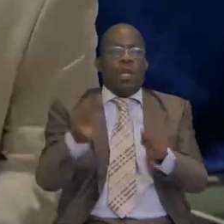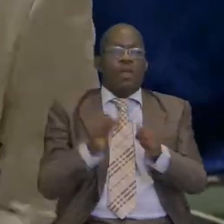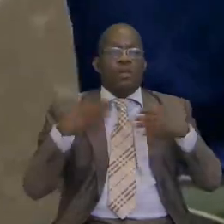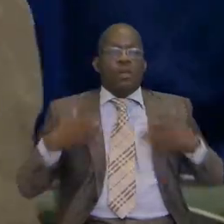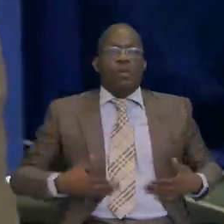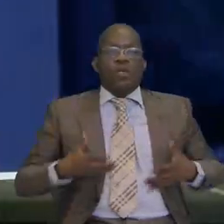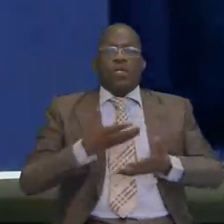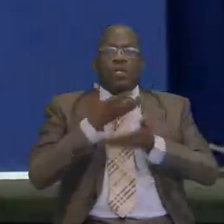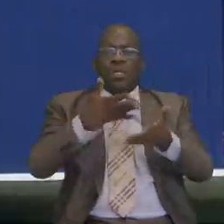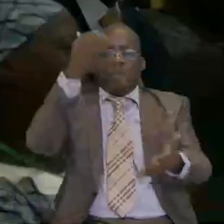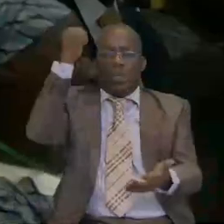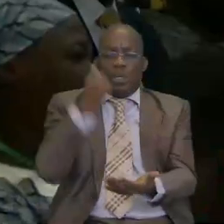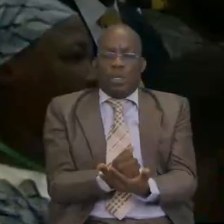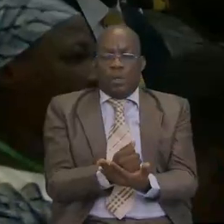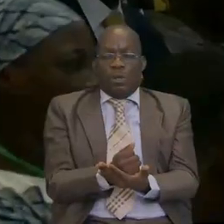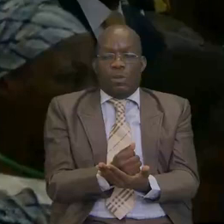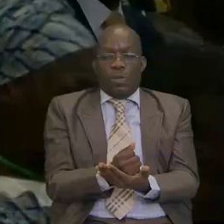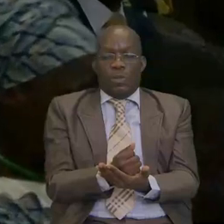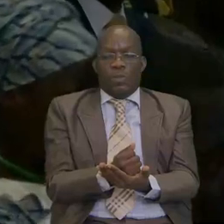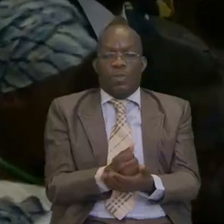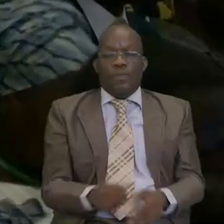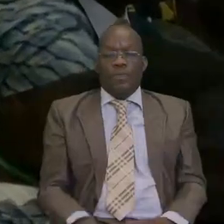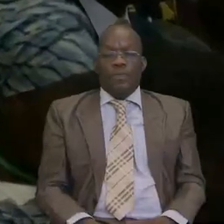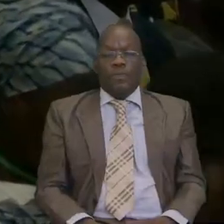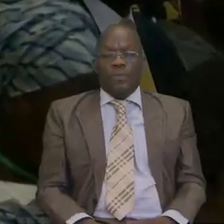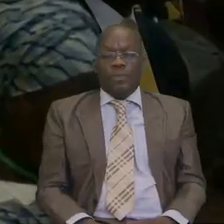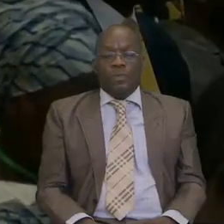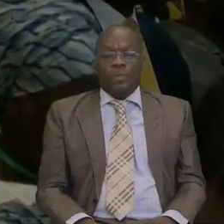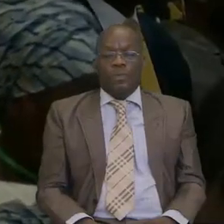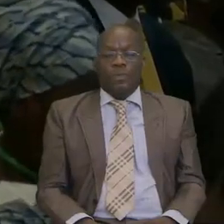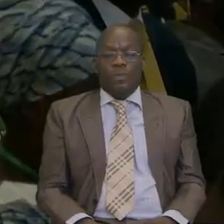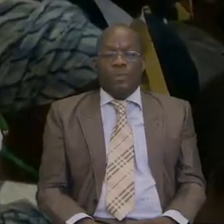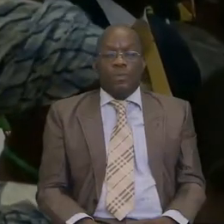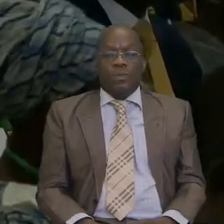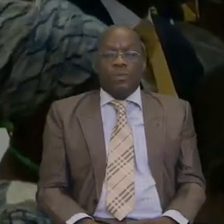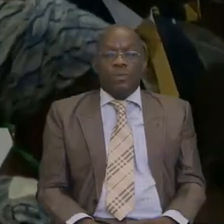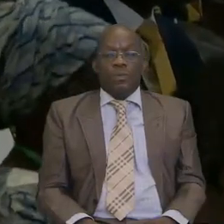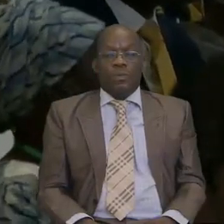Amen.